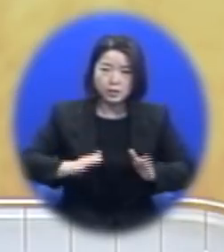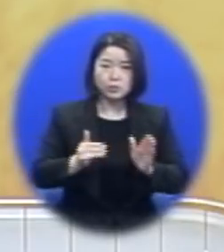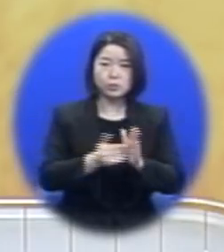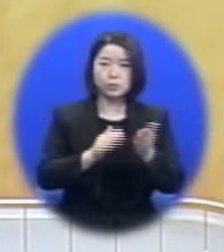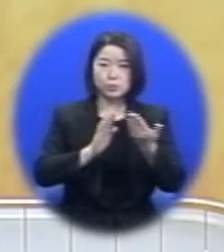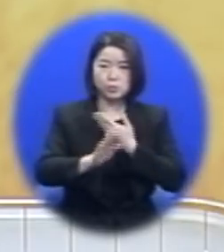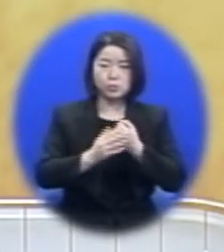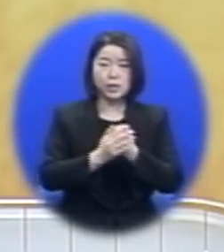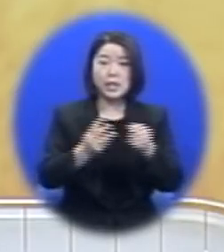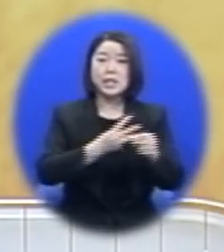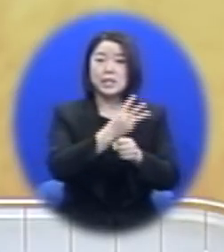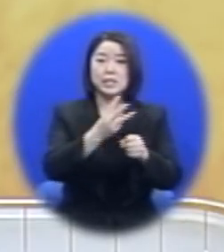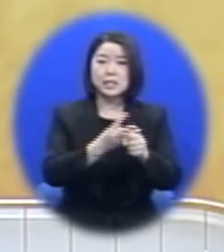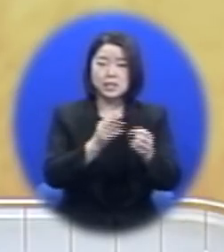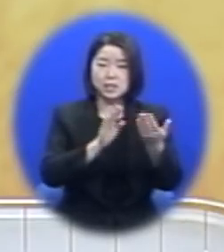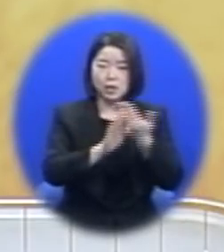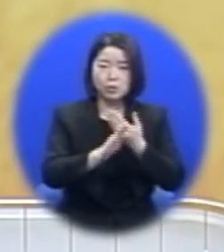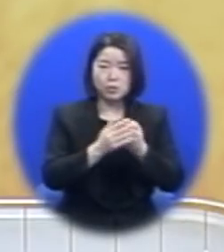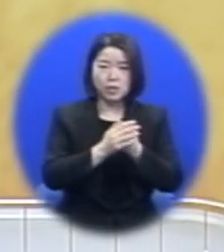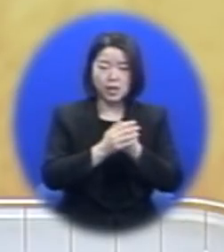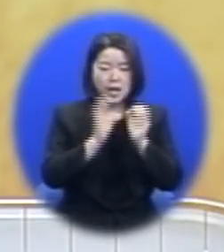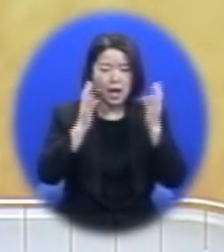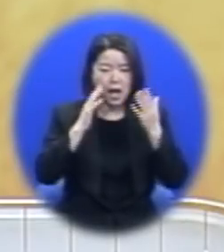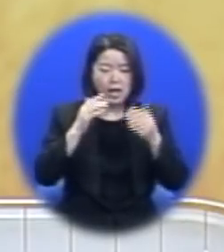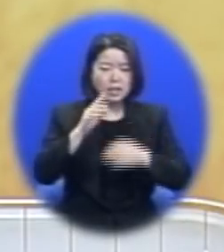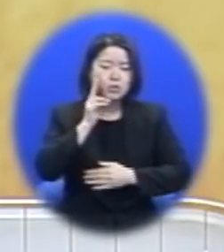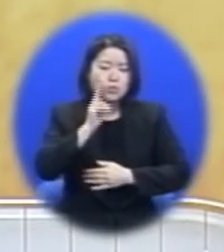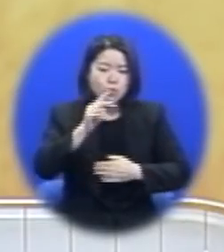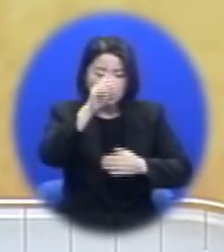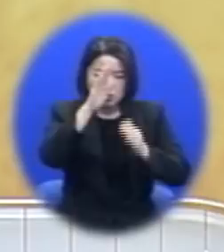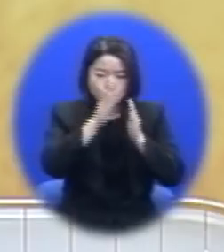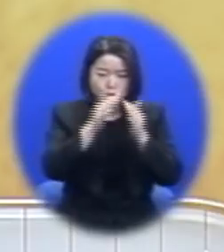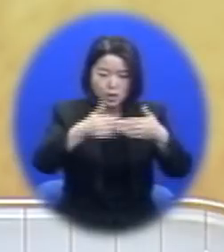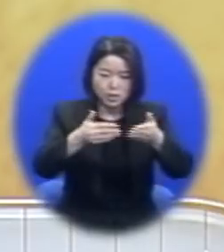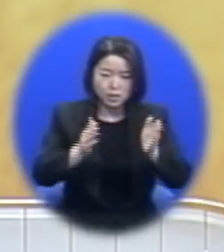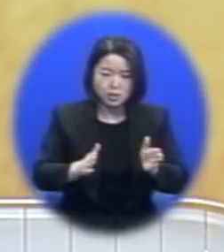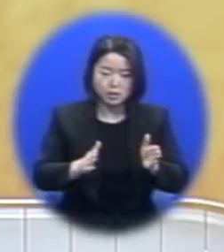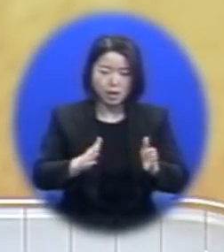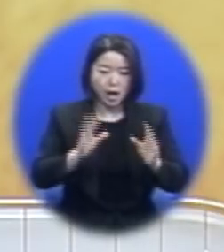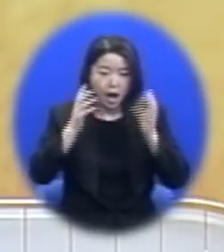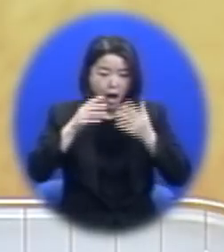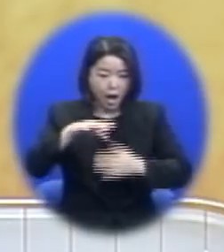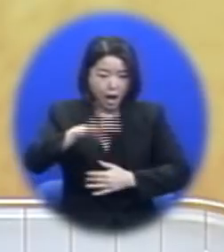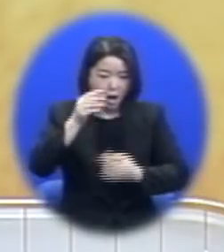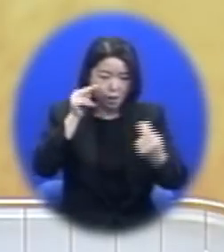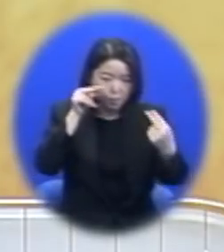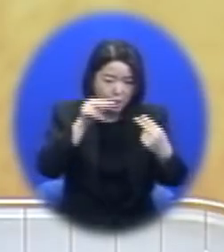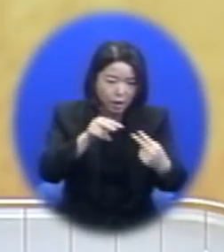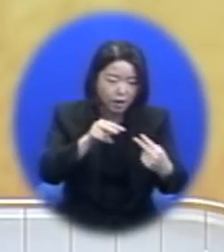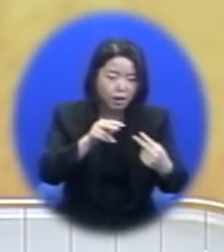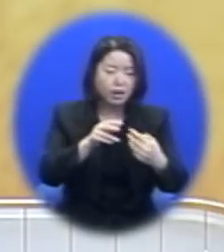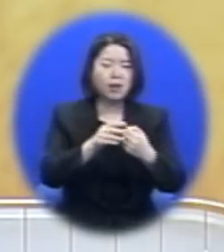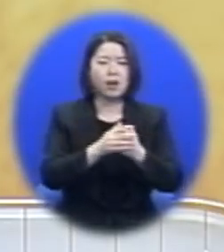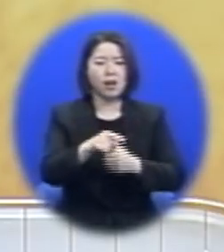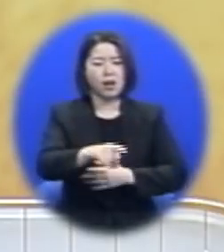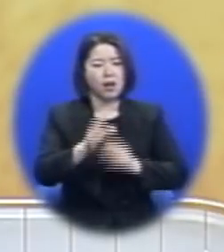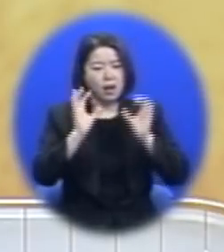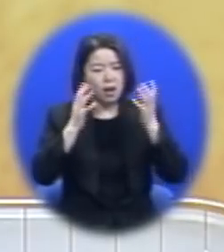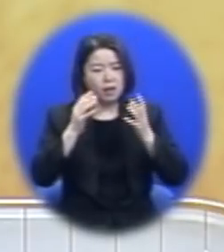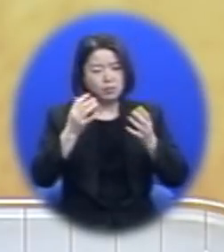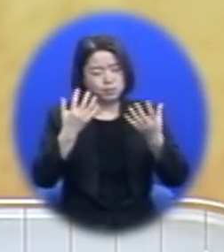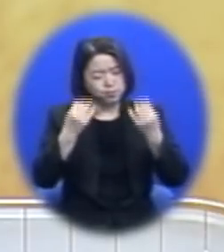후 신생아 중환자실에서 아이를 처음 마주한 순간 아이가 많이 고통스러워 보여 마음이